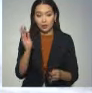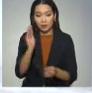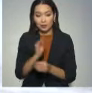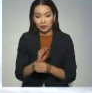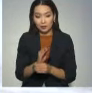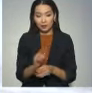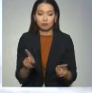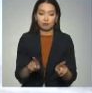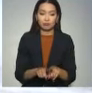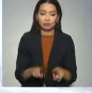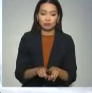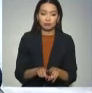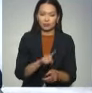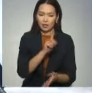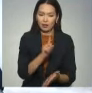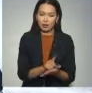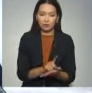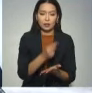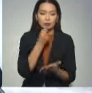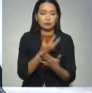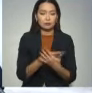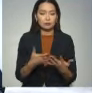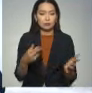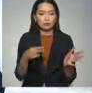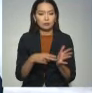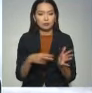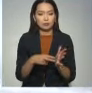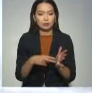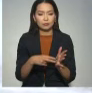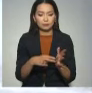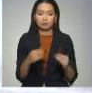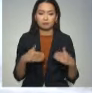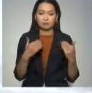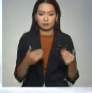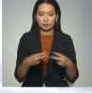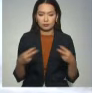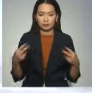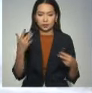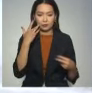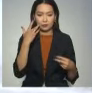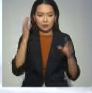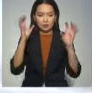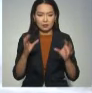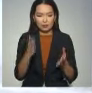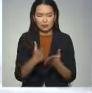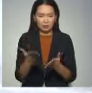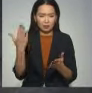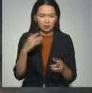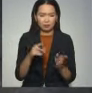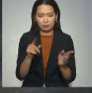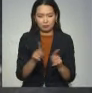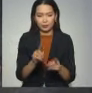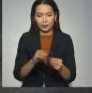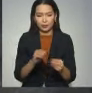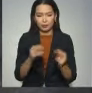бізде міндетті түрде азық-түліктің несі де көтеріледі. Бағасы да көтеріледі.